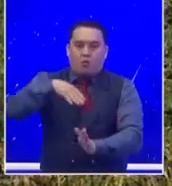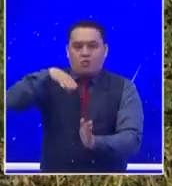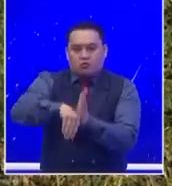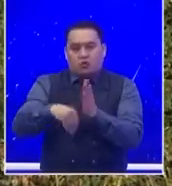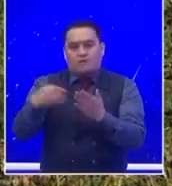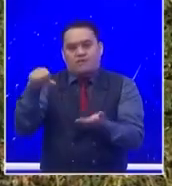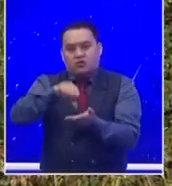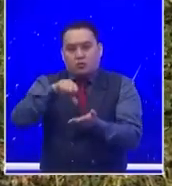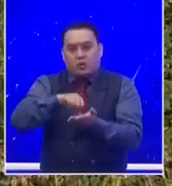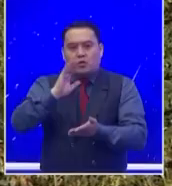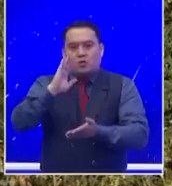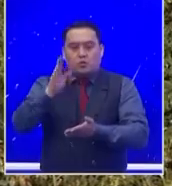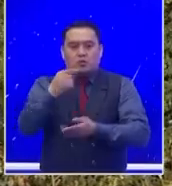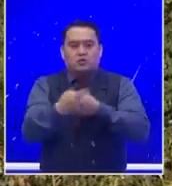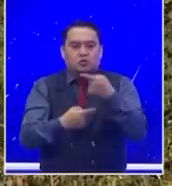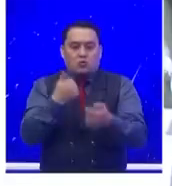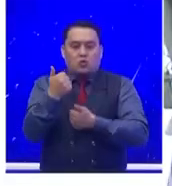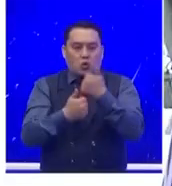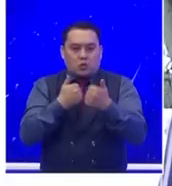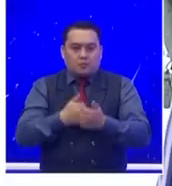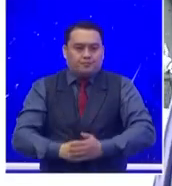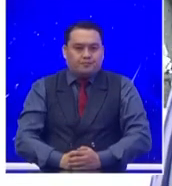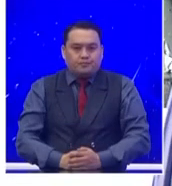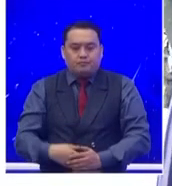успешного выступления в предстоящем сезоне